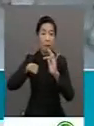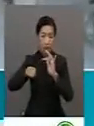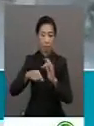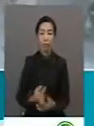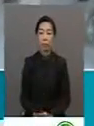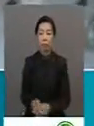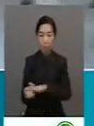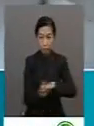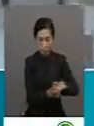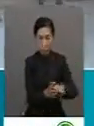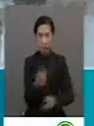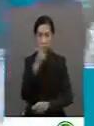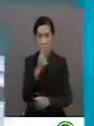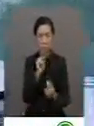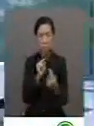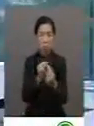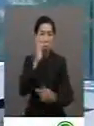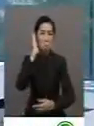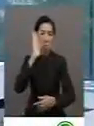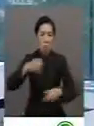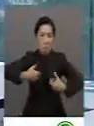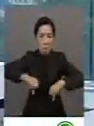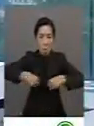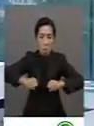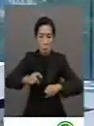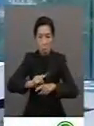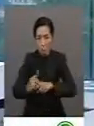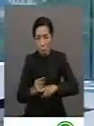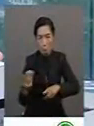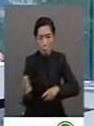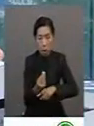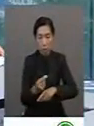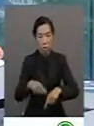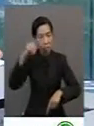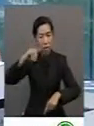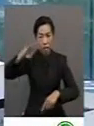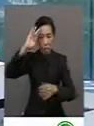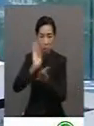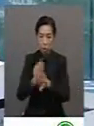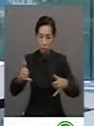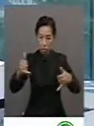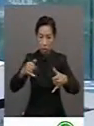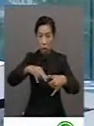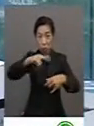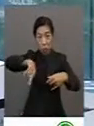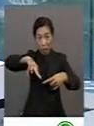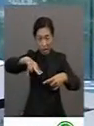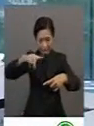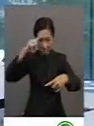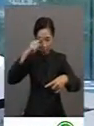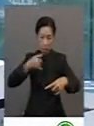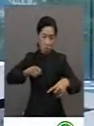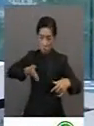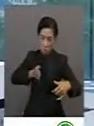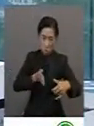จุดหนึ่งนะครับไปดูหนุ่มซิ่งแหกด่านนะครับในพื้นที่พิษณุโลกอุตรดิตถ์เป็นช่วงรอยต่อนี่แหละครับวัน